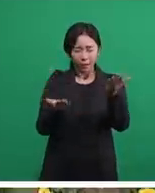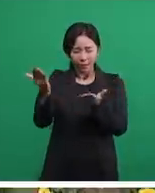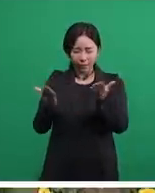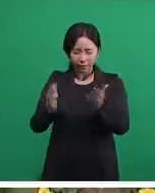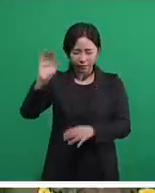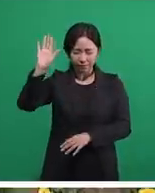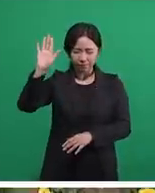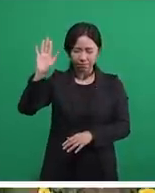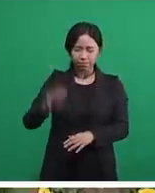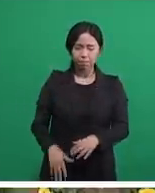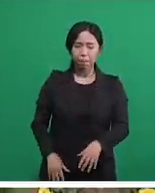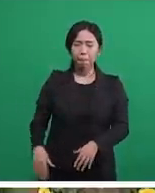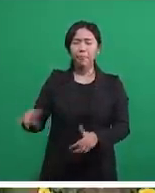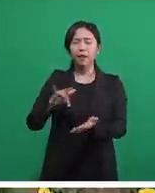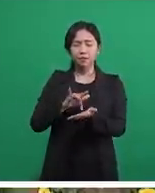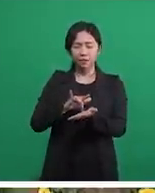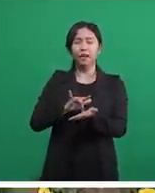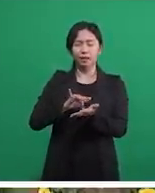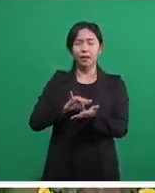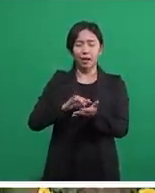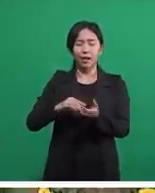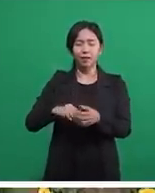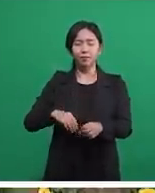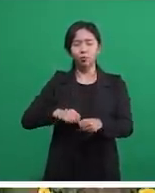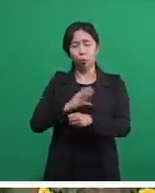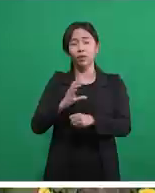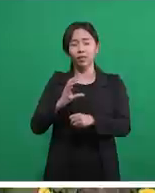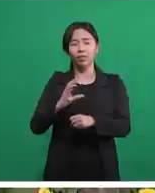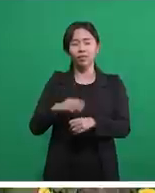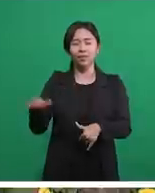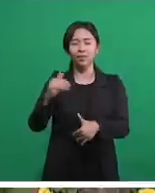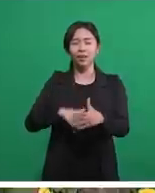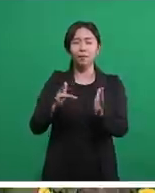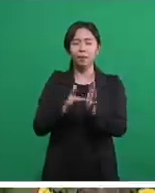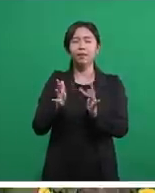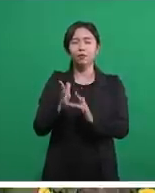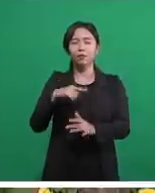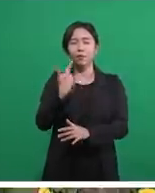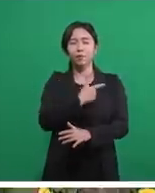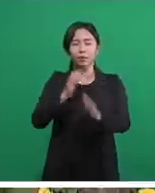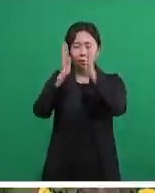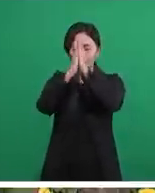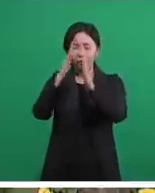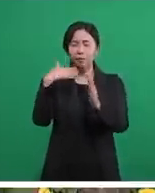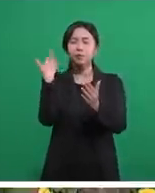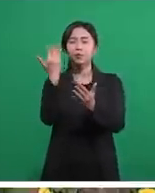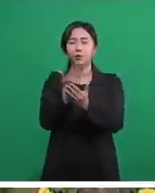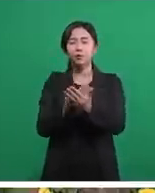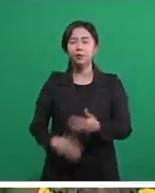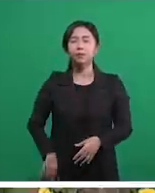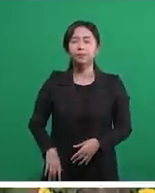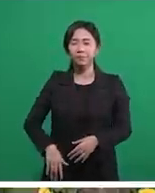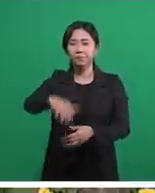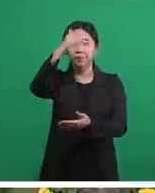gereja-Mu, khususnya di tengah masa pandemi ini. Di dalam Kristus Tuhan kami berdoa dan mengucap